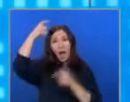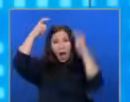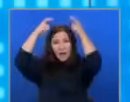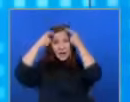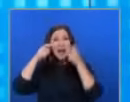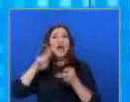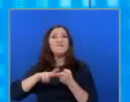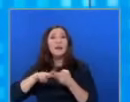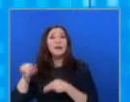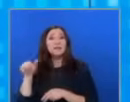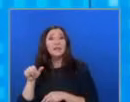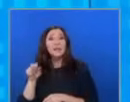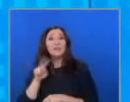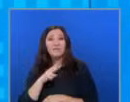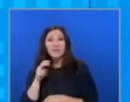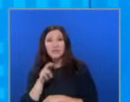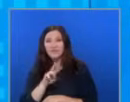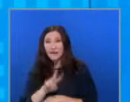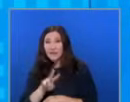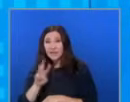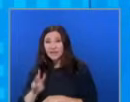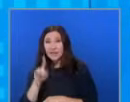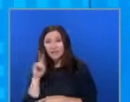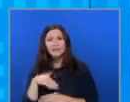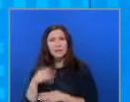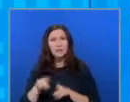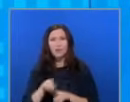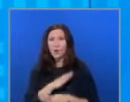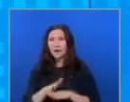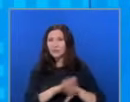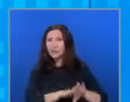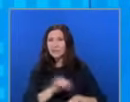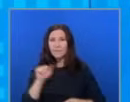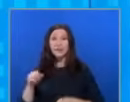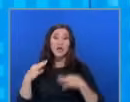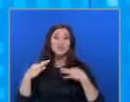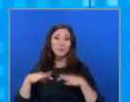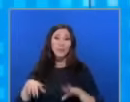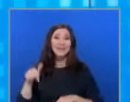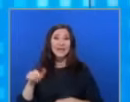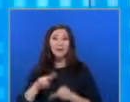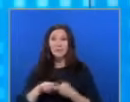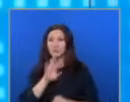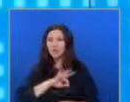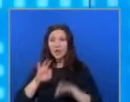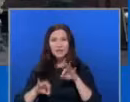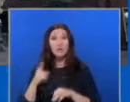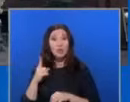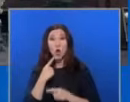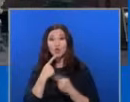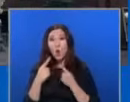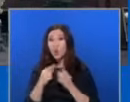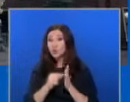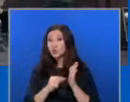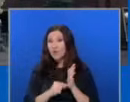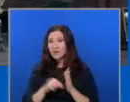Александър 223 дни след като крайно дясната партия на свободата на Герт Вилдерс спечели изборите. Едно от условията